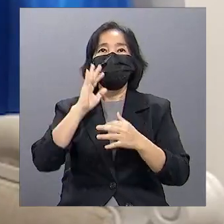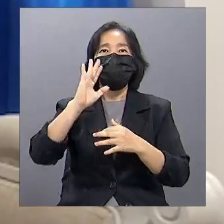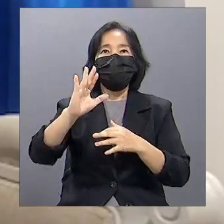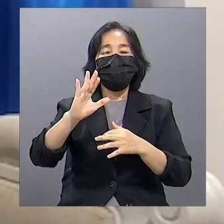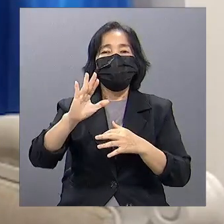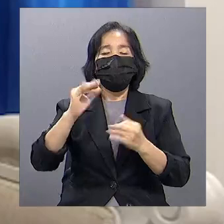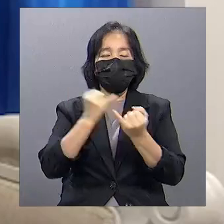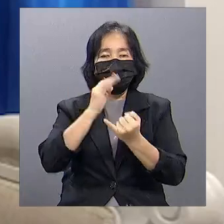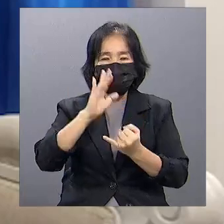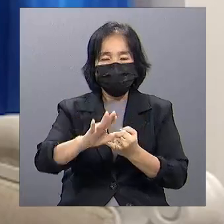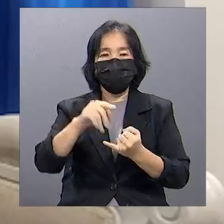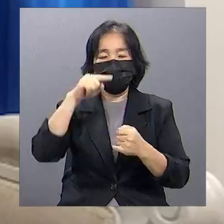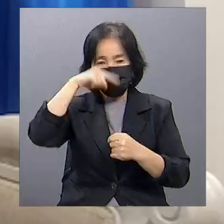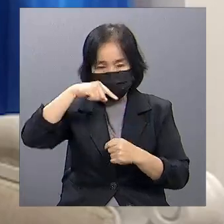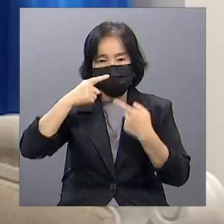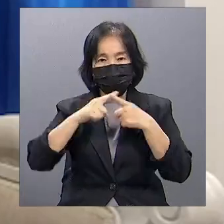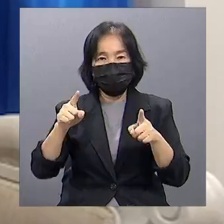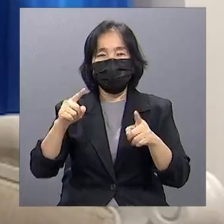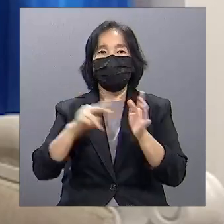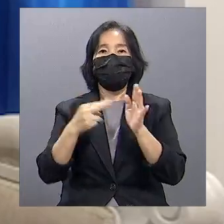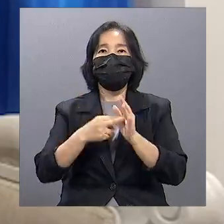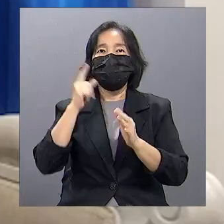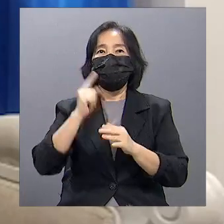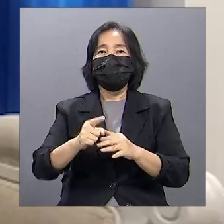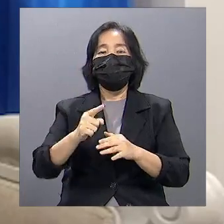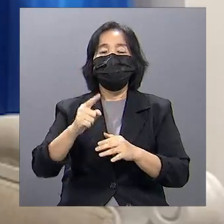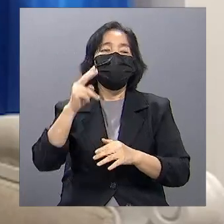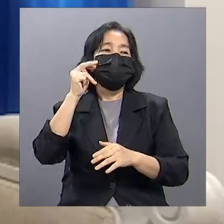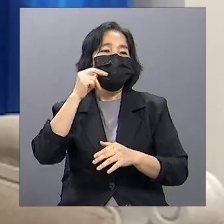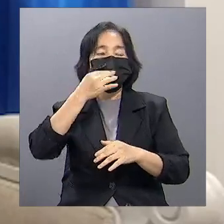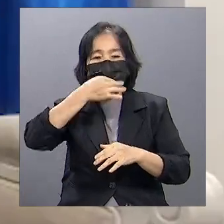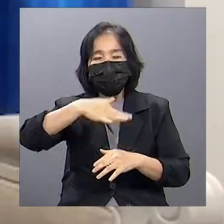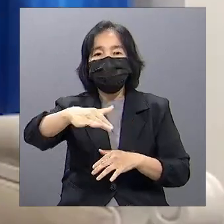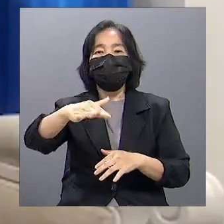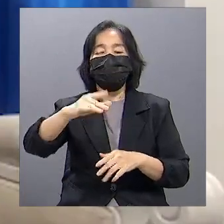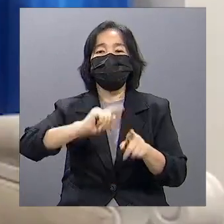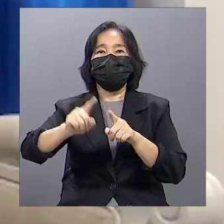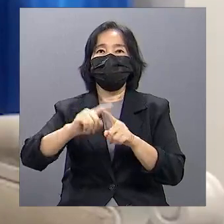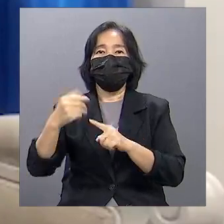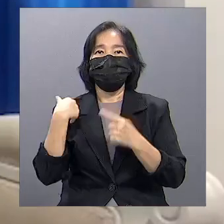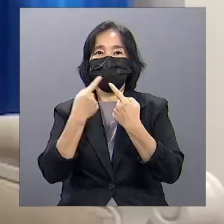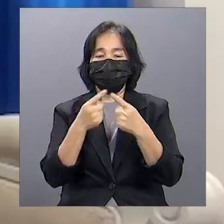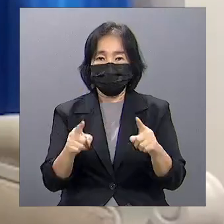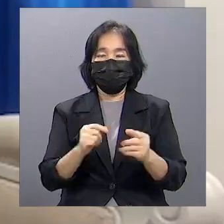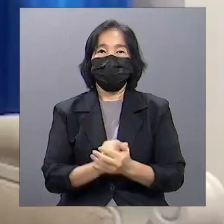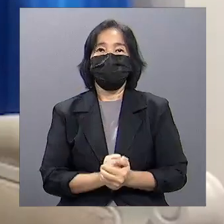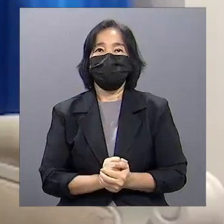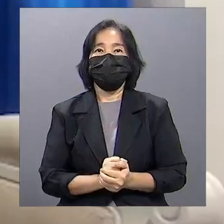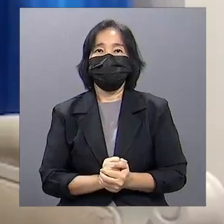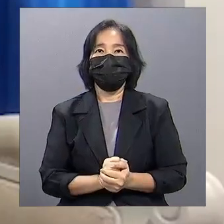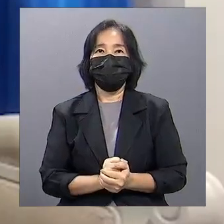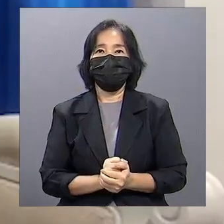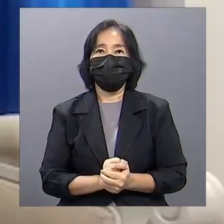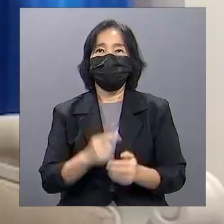ามันเป็นการเขาเรียกเป็นสัตว์น้ำคอยจับได้นะคะหรือที่เรียกว่าบายแคชอย่างไรก็ตามเป็นสัตว์น้ำคอยจับของการประมงไ